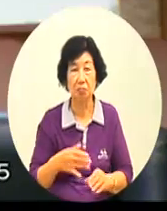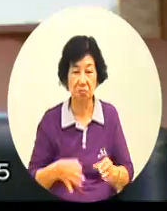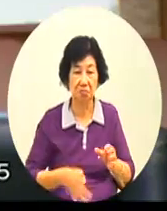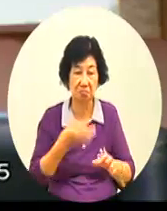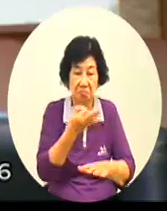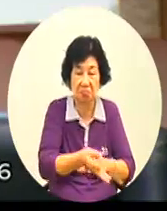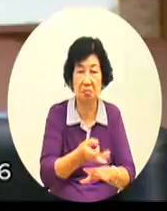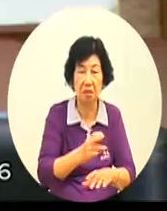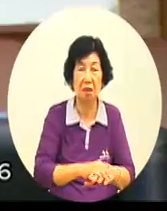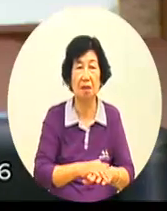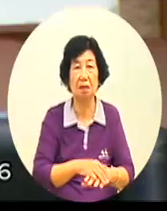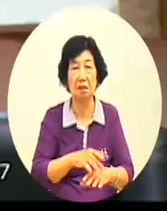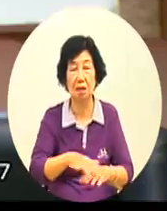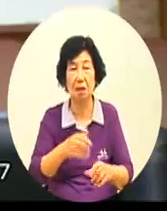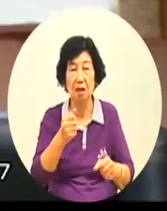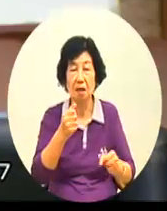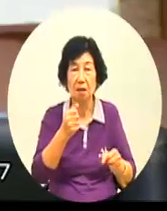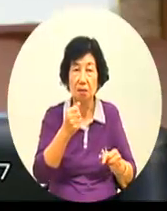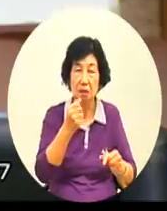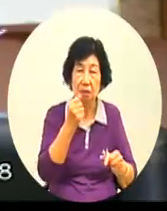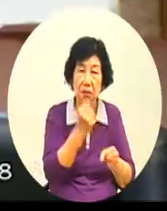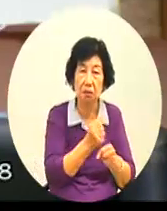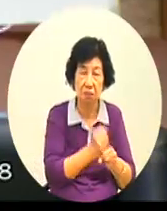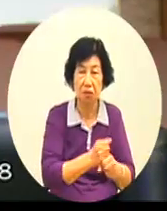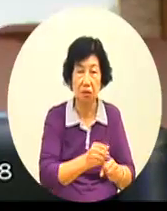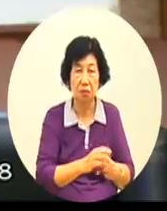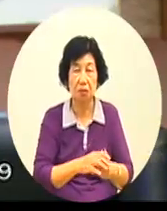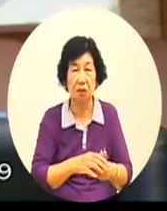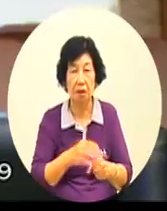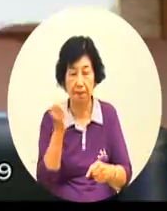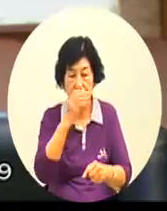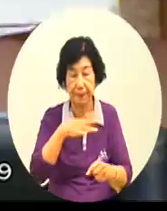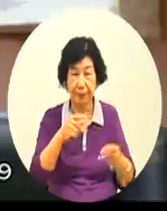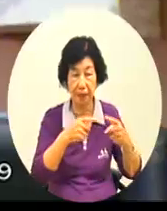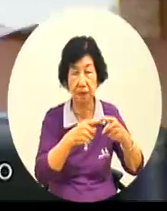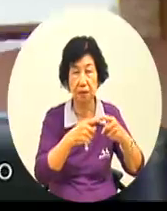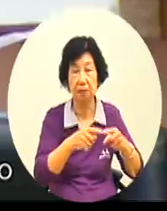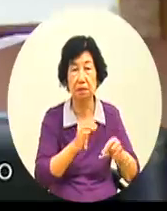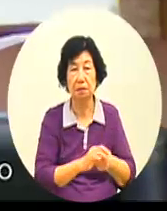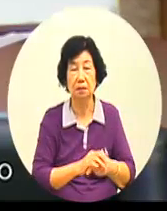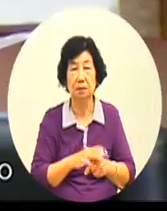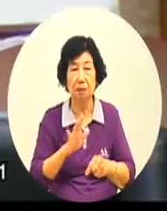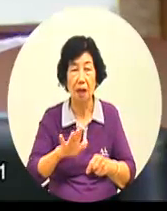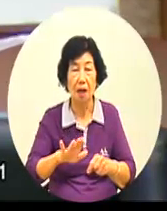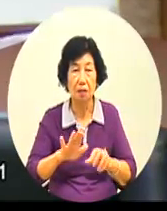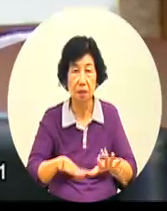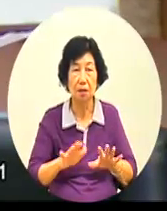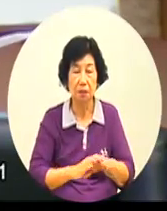行，这个经费的预算执行，